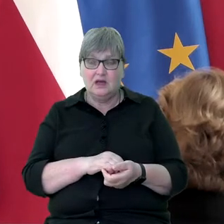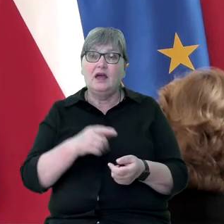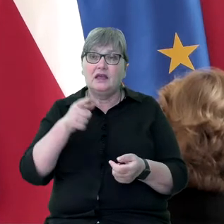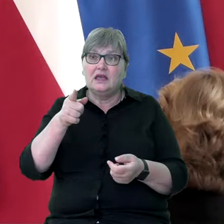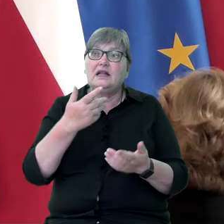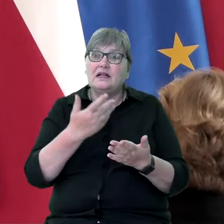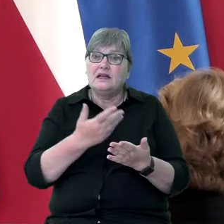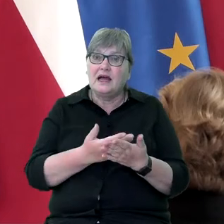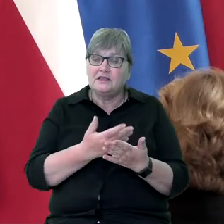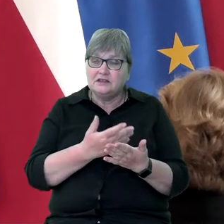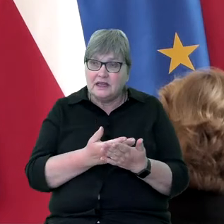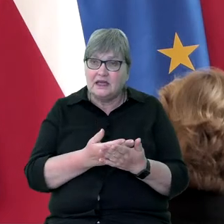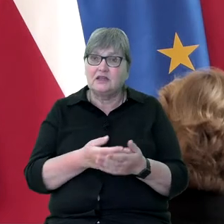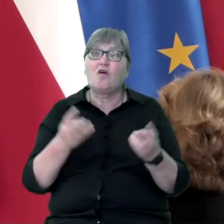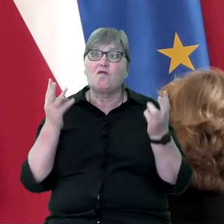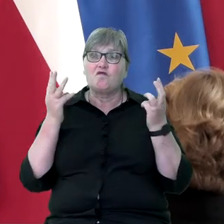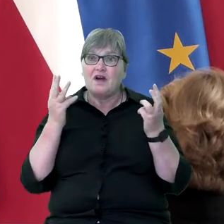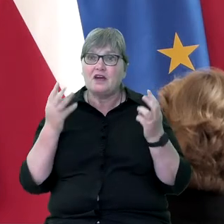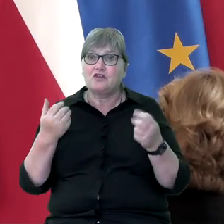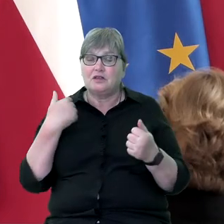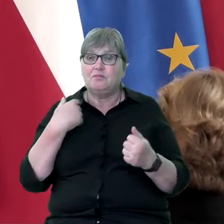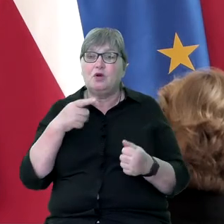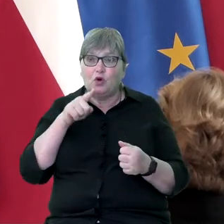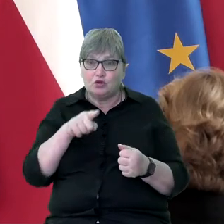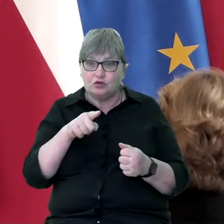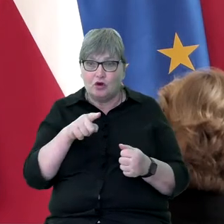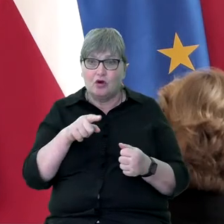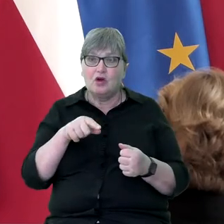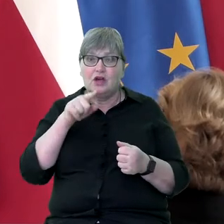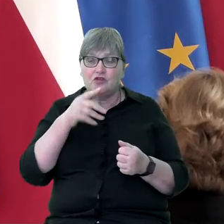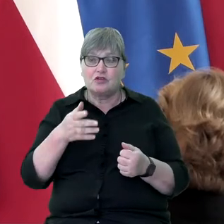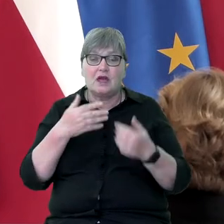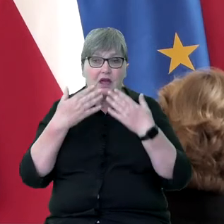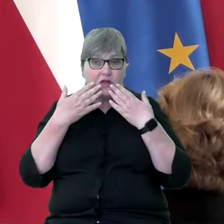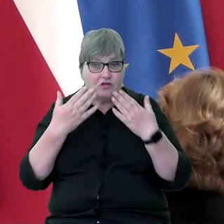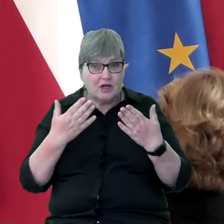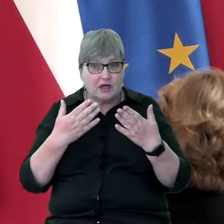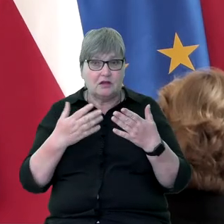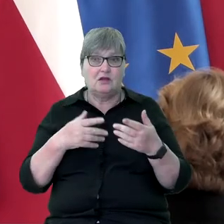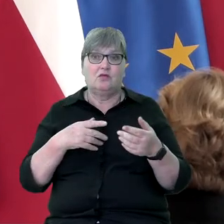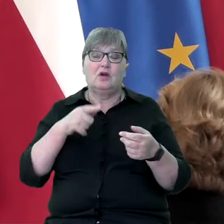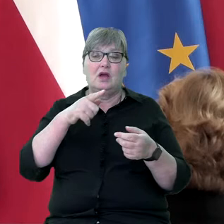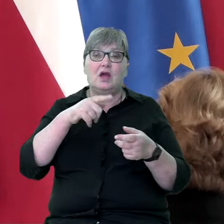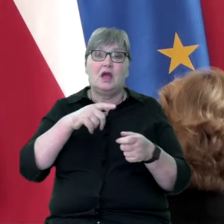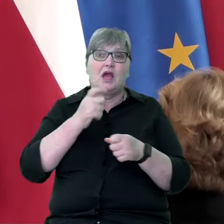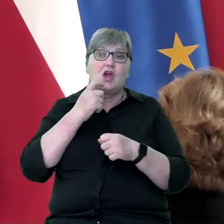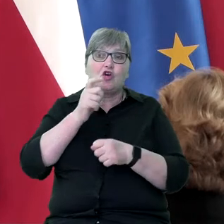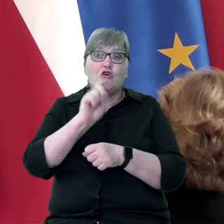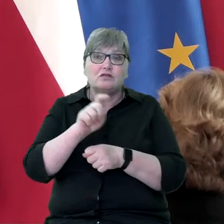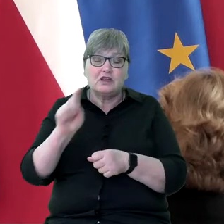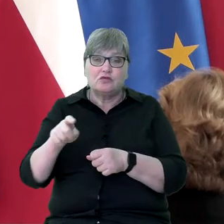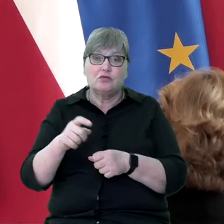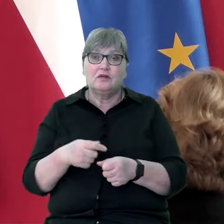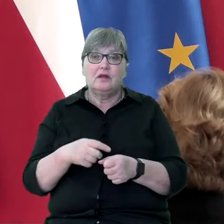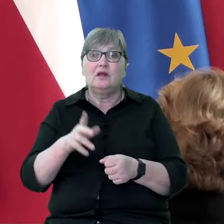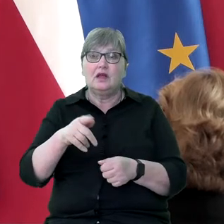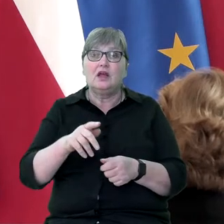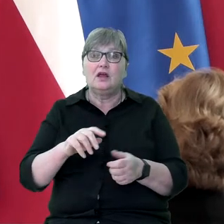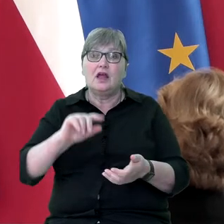tak ważnym było to, że dzięki rozwiązaniom Konstytucji Kwietniowej można było